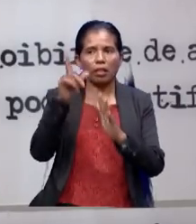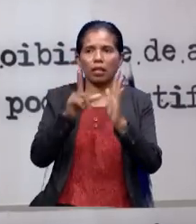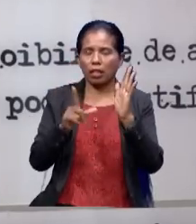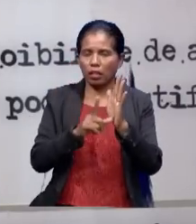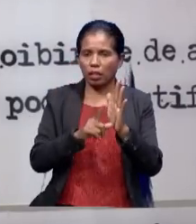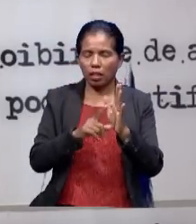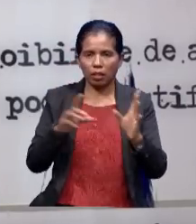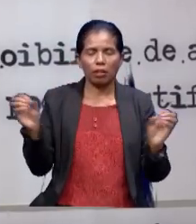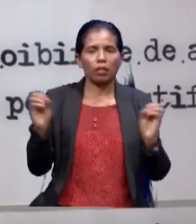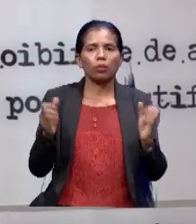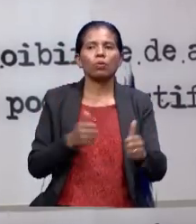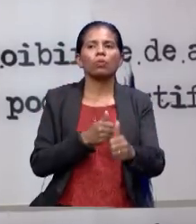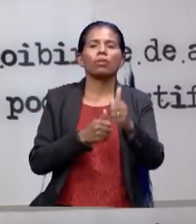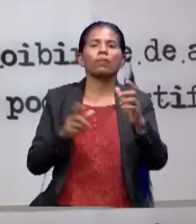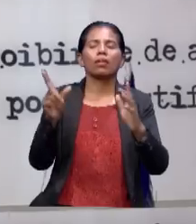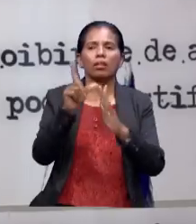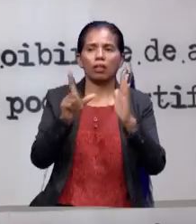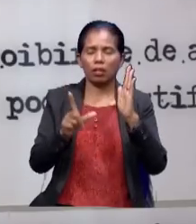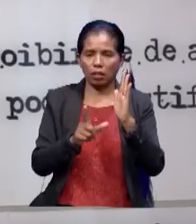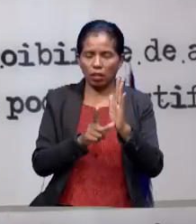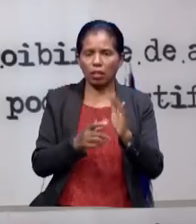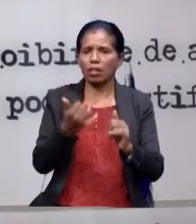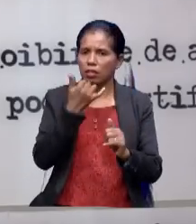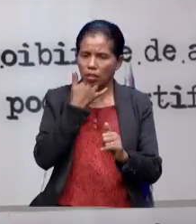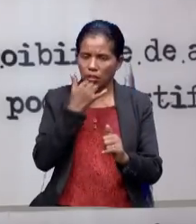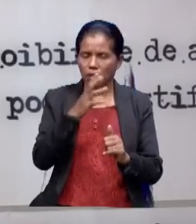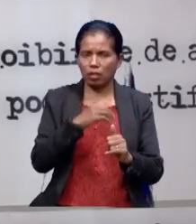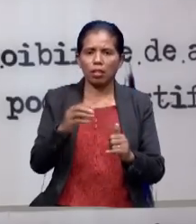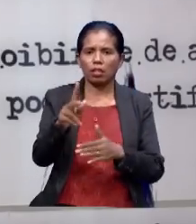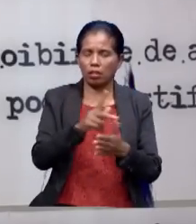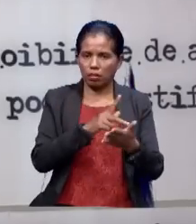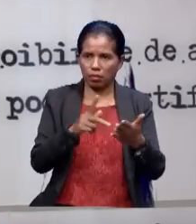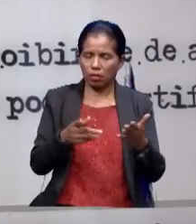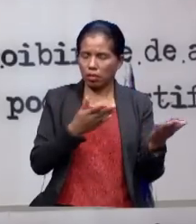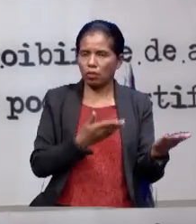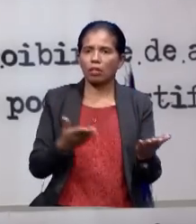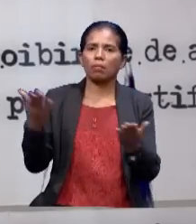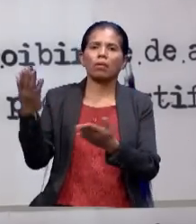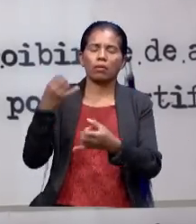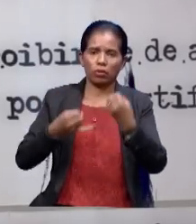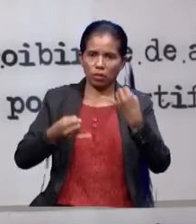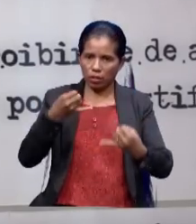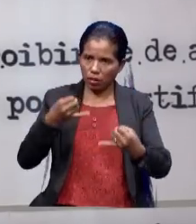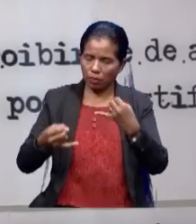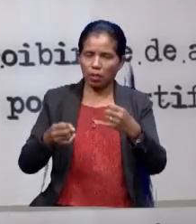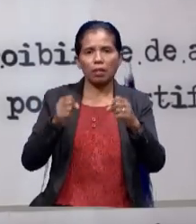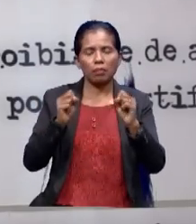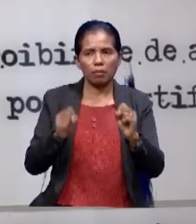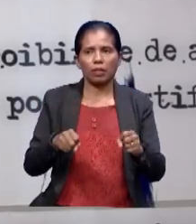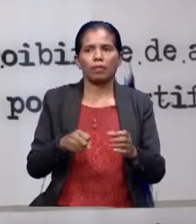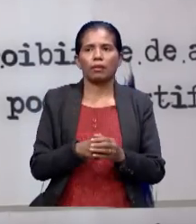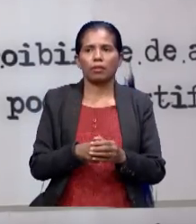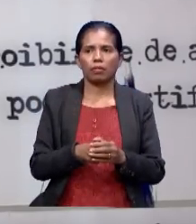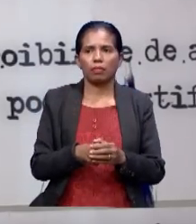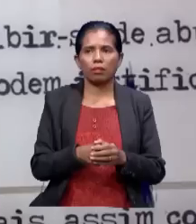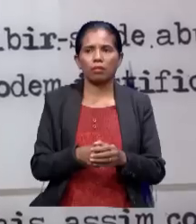fal lini ne salah inconsien atau salah konsien di ne ne grave liu sebab tribus justisan ne bakari ne ne ne sa agravanti